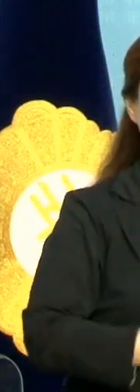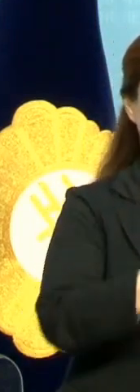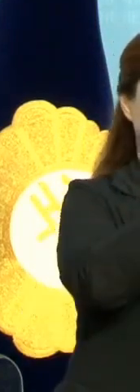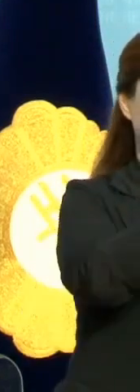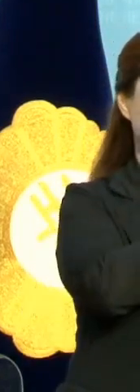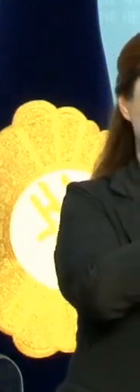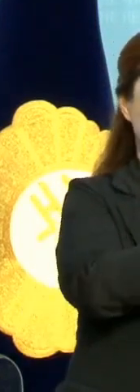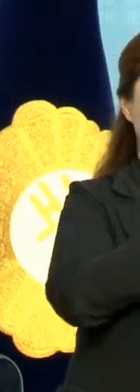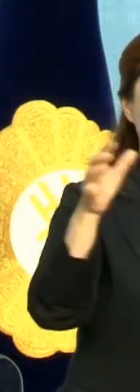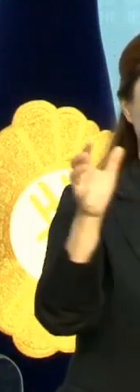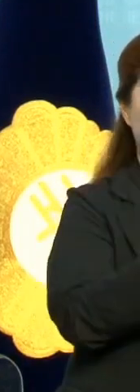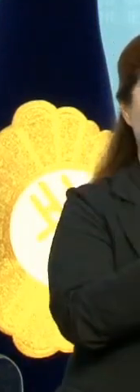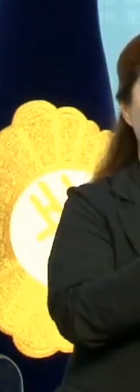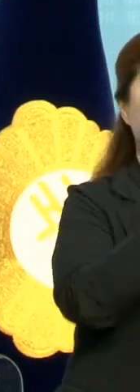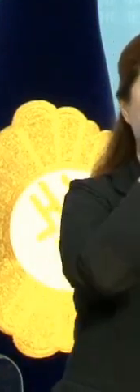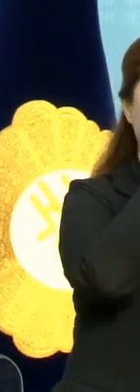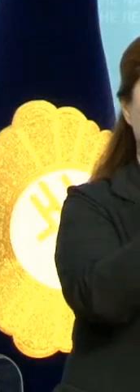제1모직 합병 과정을 들여다보면